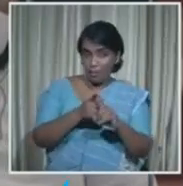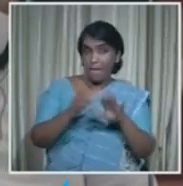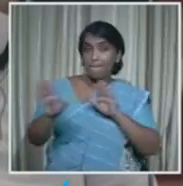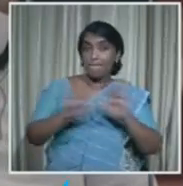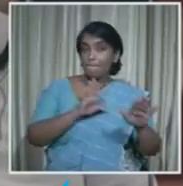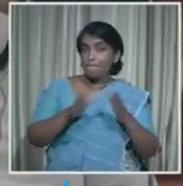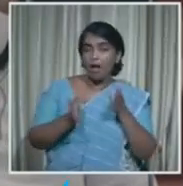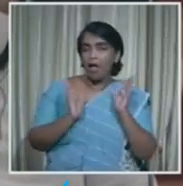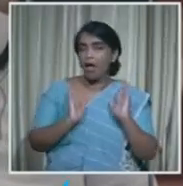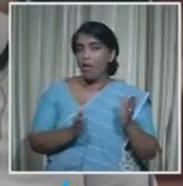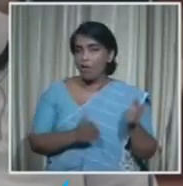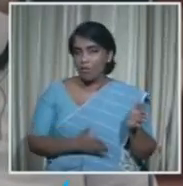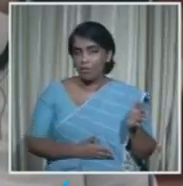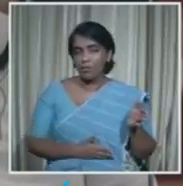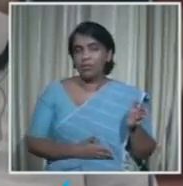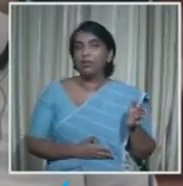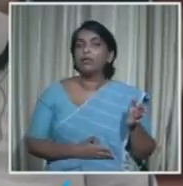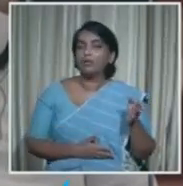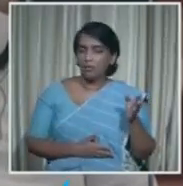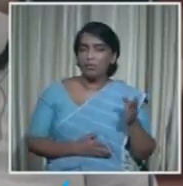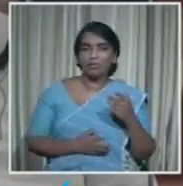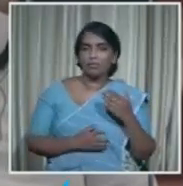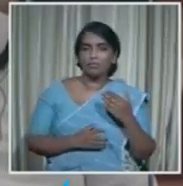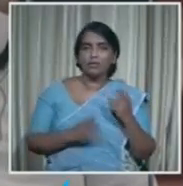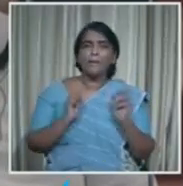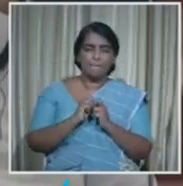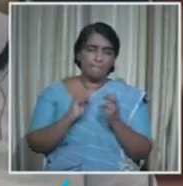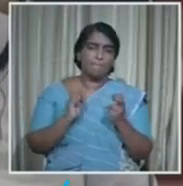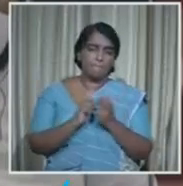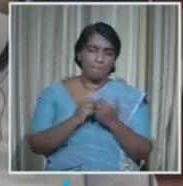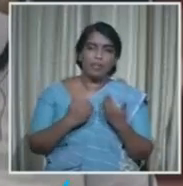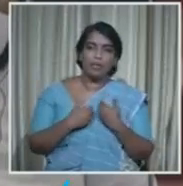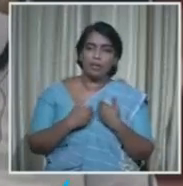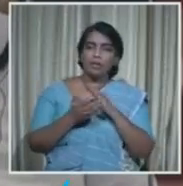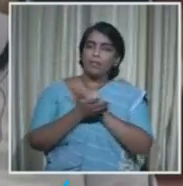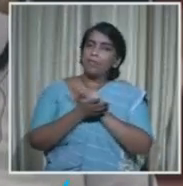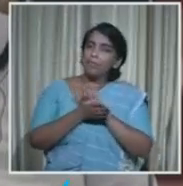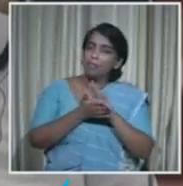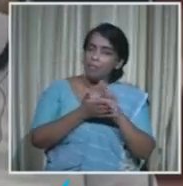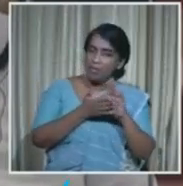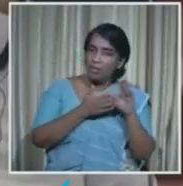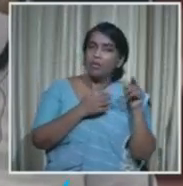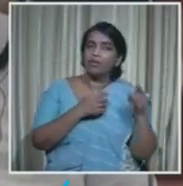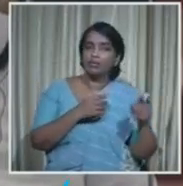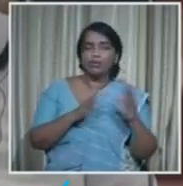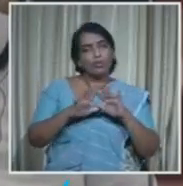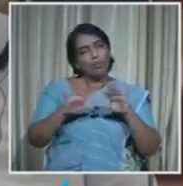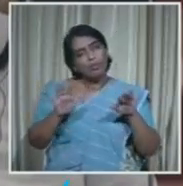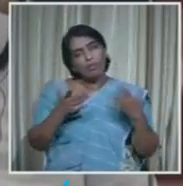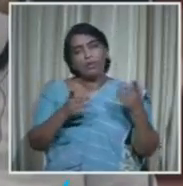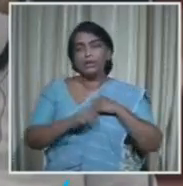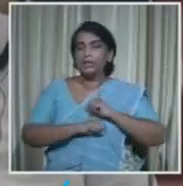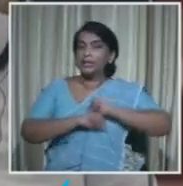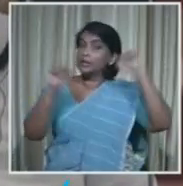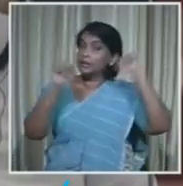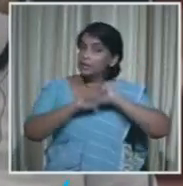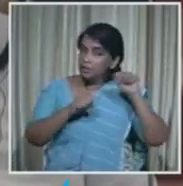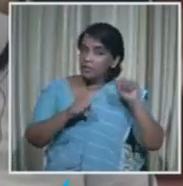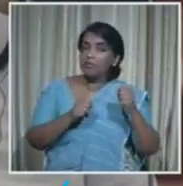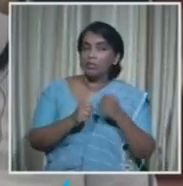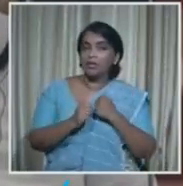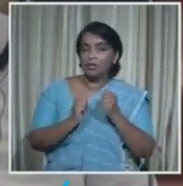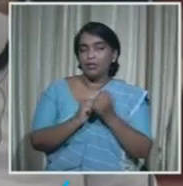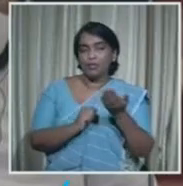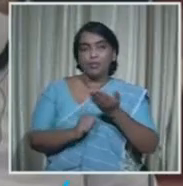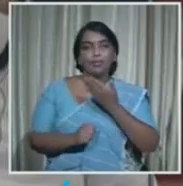kawuda mewa sambandhawa gatalu tiyena samakamiwa ona kenekuta udghoshana kirime hakiyawa